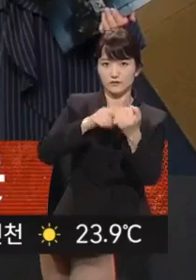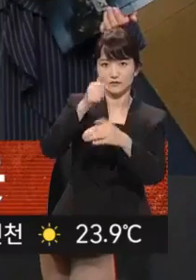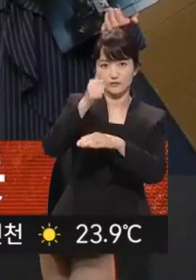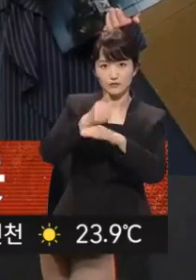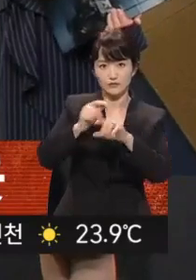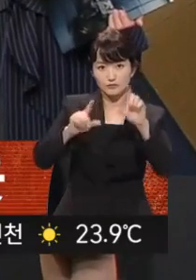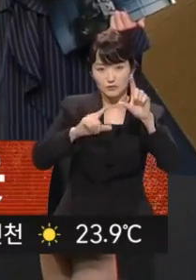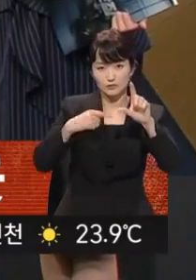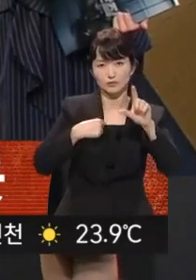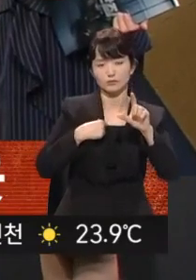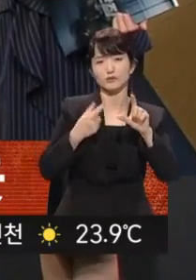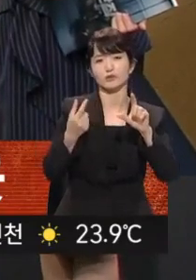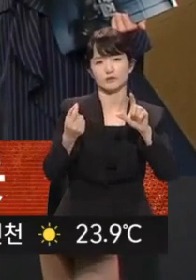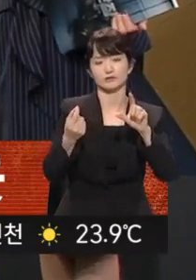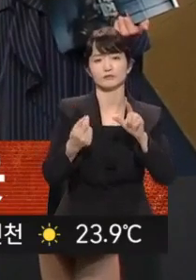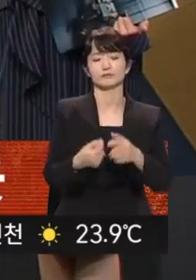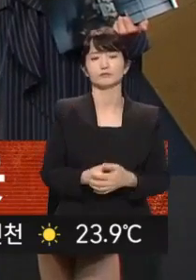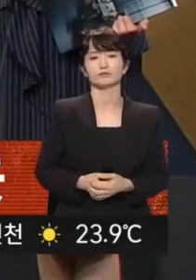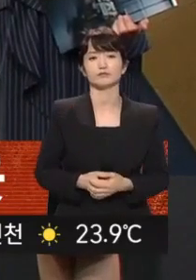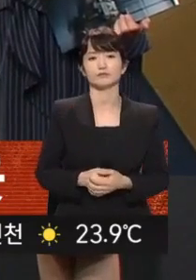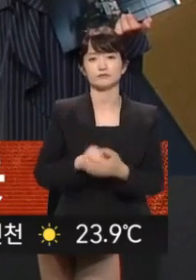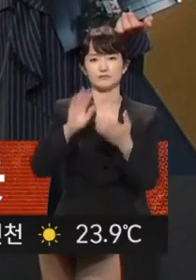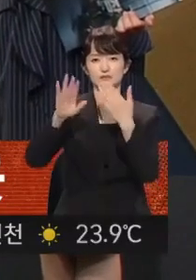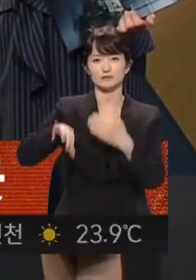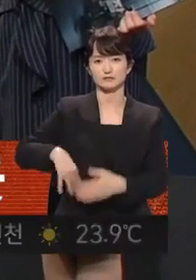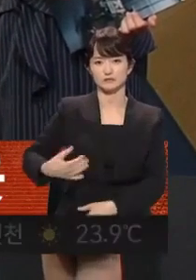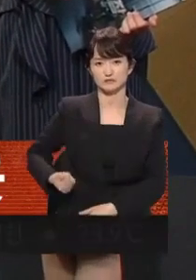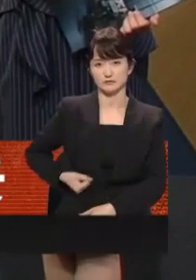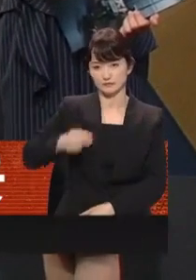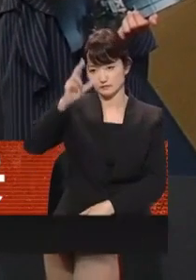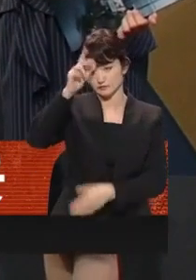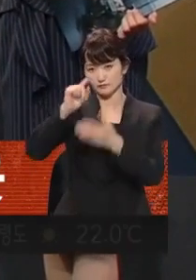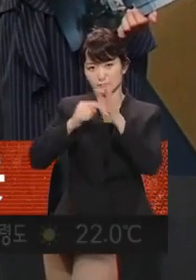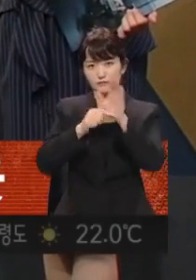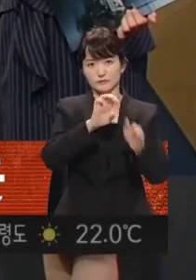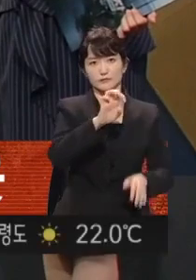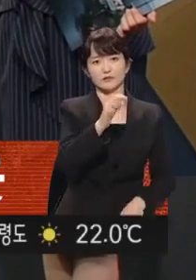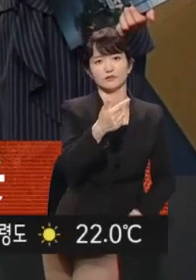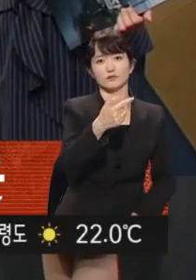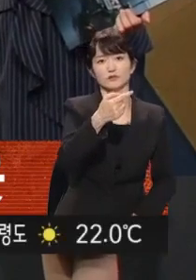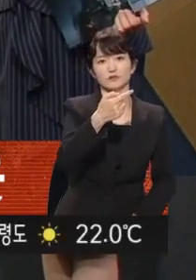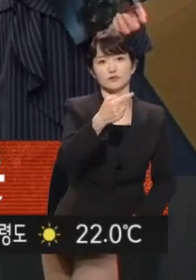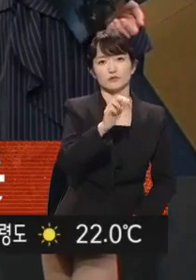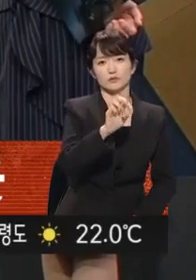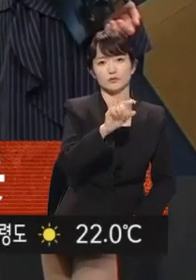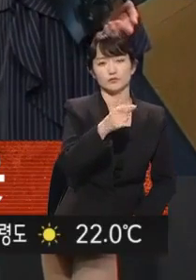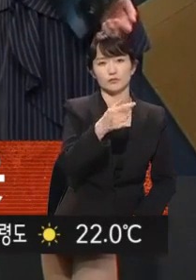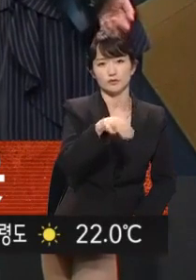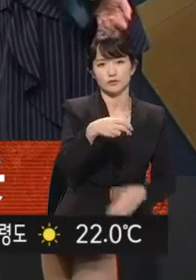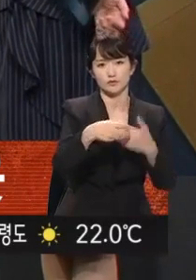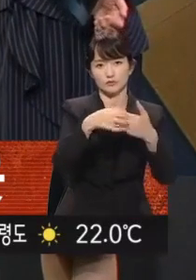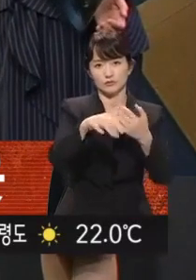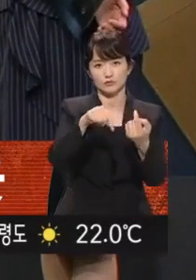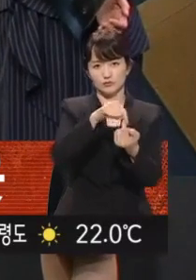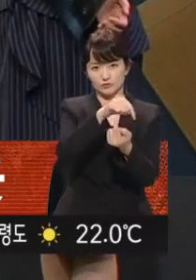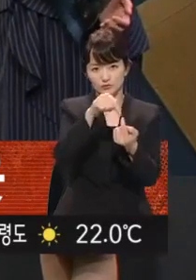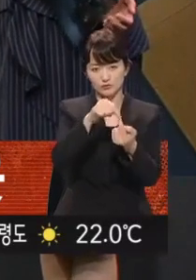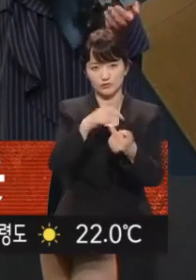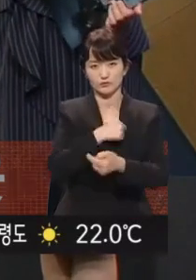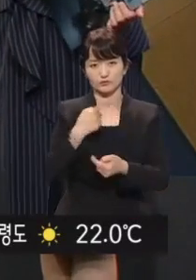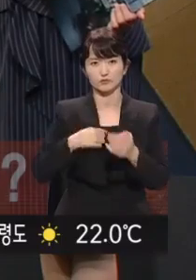같은 옷차림이었습니다 이후 캄보디아 경찰은 프놈펜에서 병원을 운영하고 있는 중국인